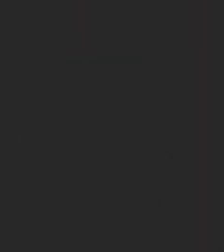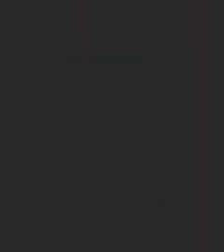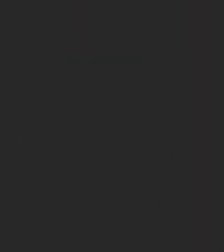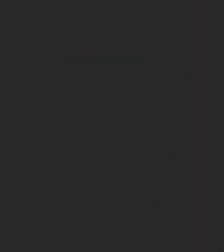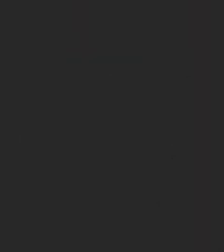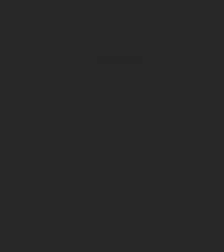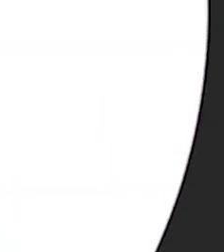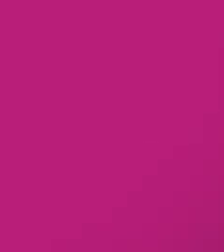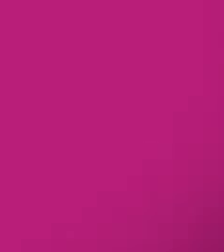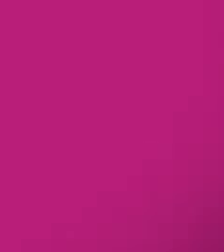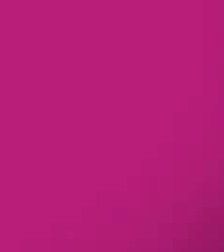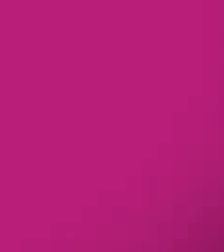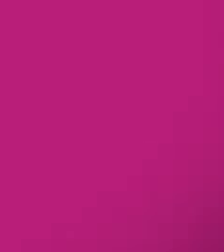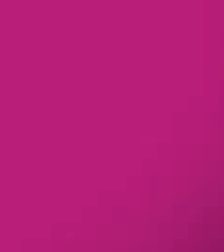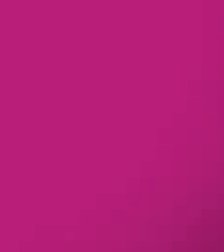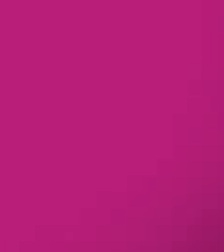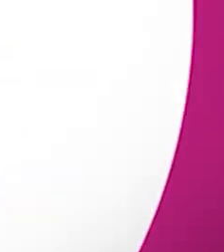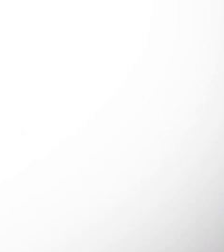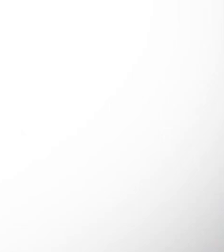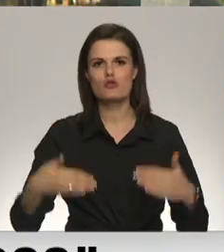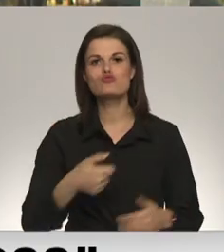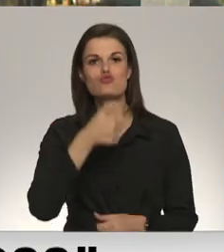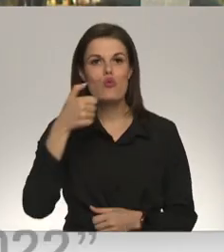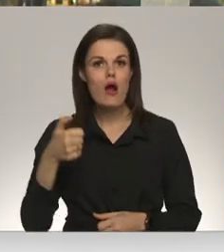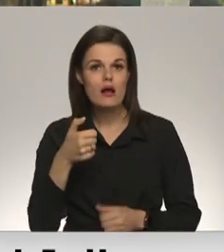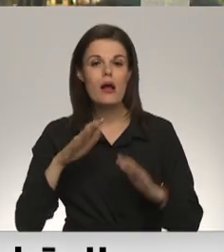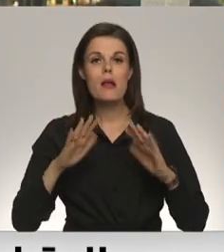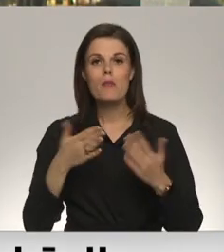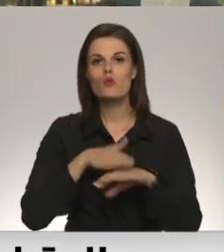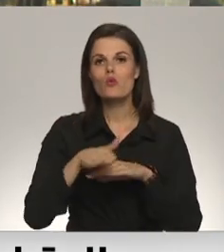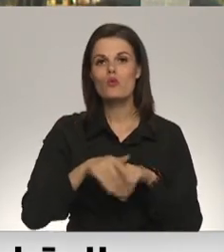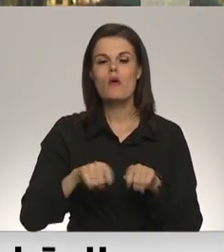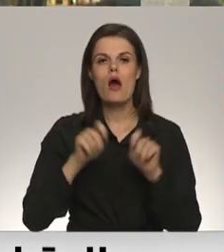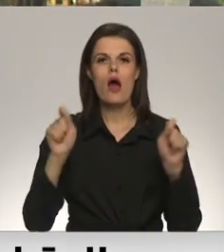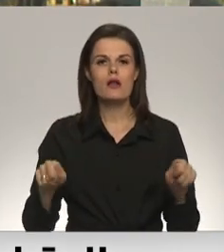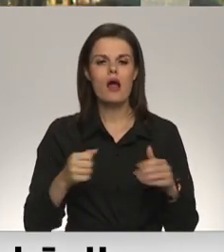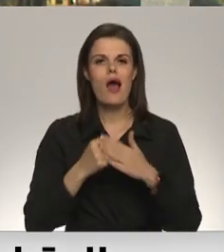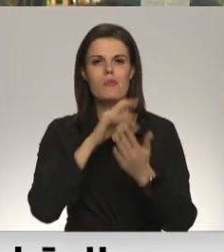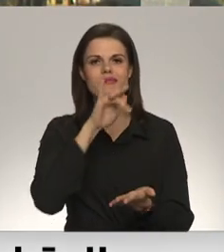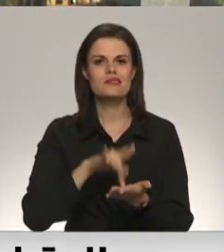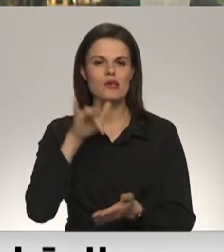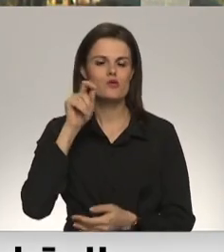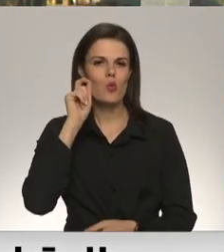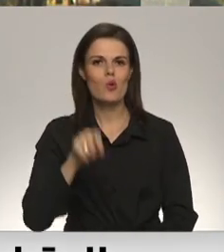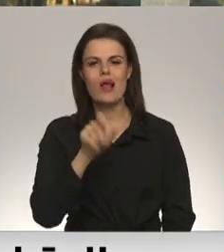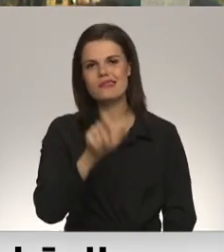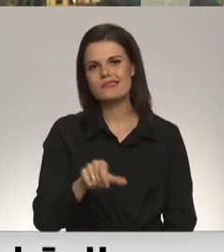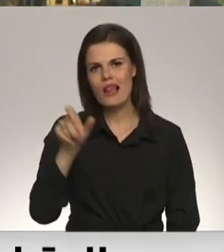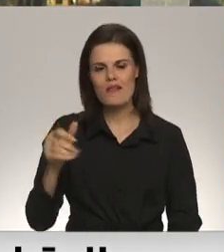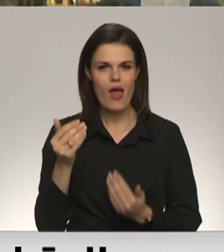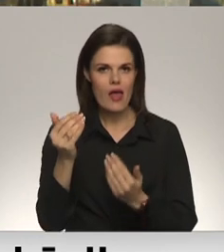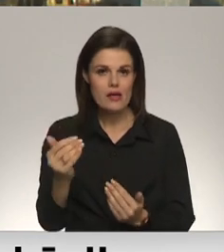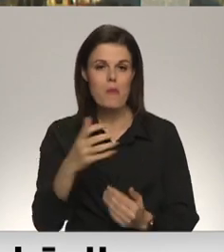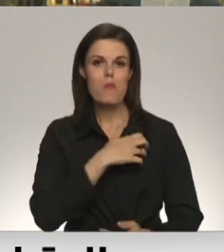Re! Viss ēters ir te! Savukārt tukumā atklāts atbalsta centrs Ukrainas iedzīvotājiem.